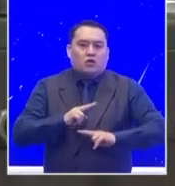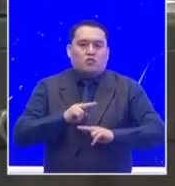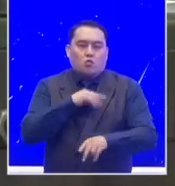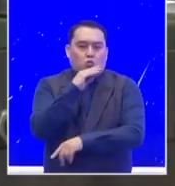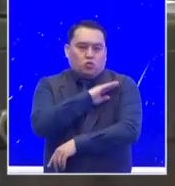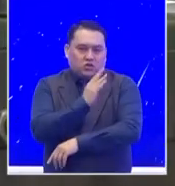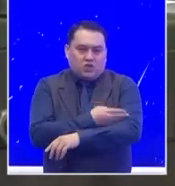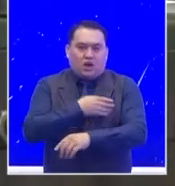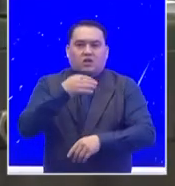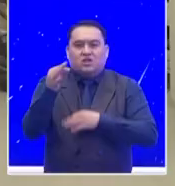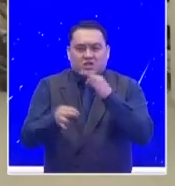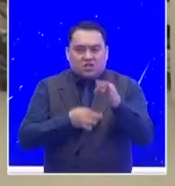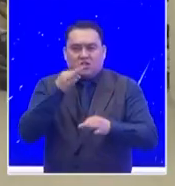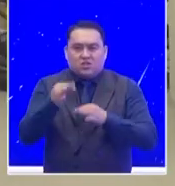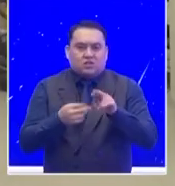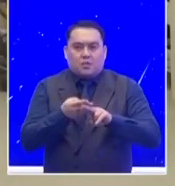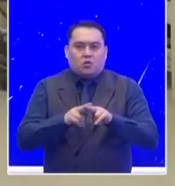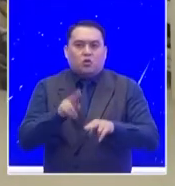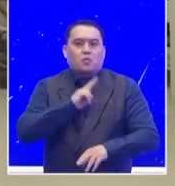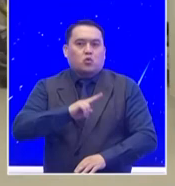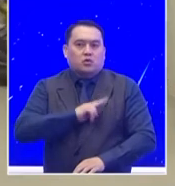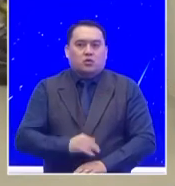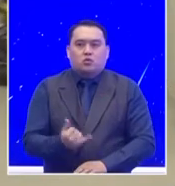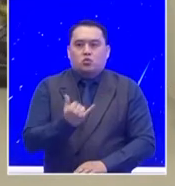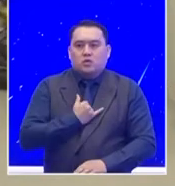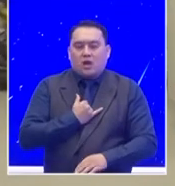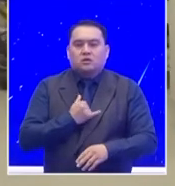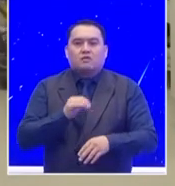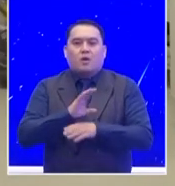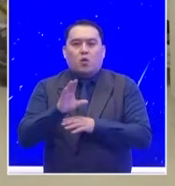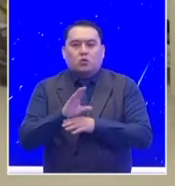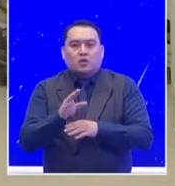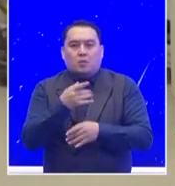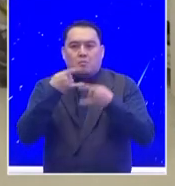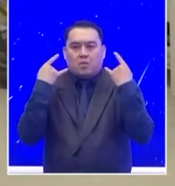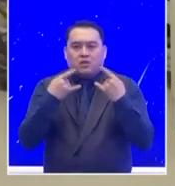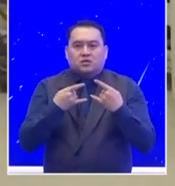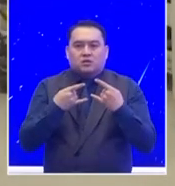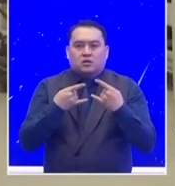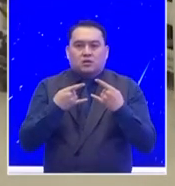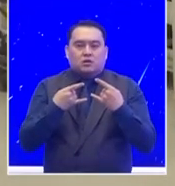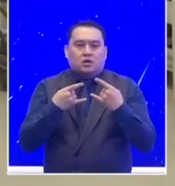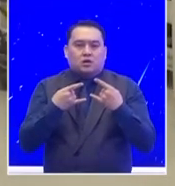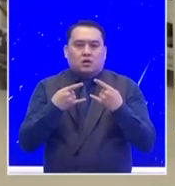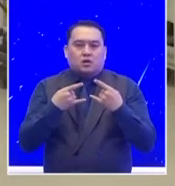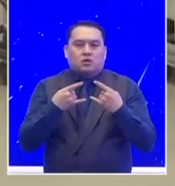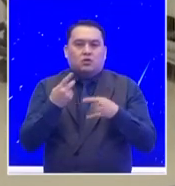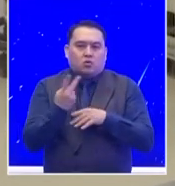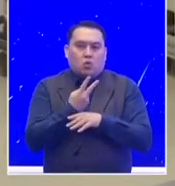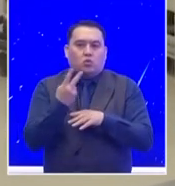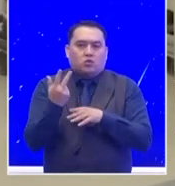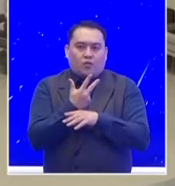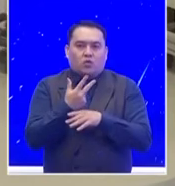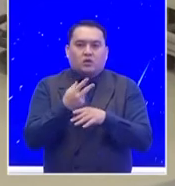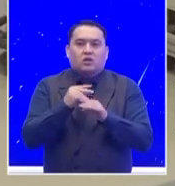усиленном режиме в 3 смены. В данное время наше предприятие выпускает виды масок, такие как угольные маски, трехслойные,